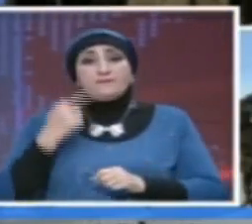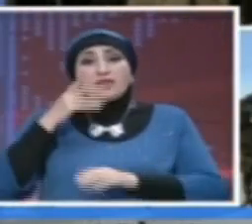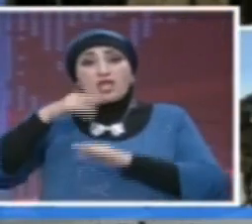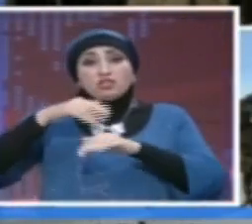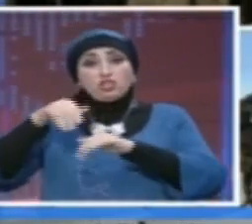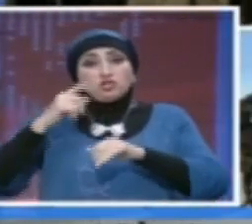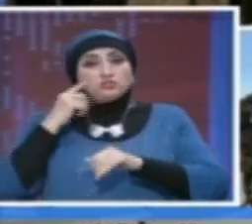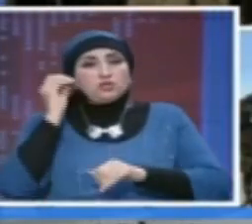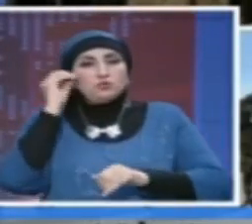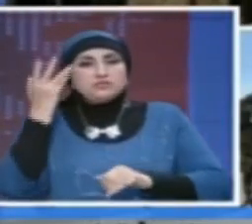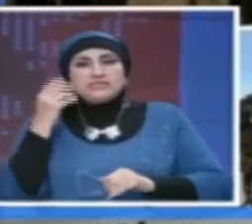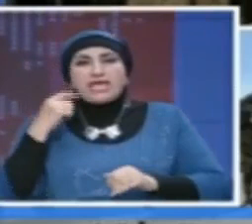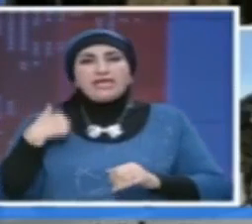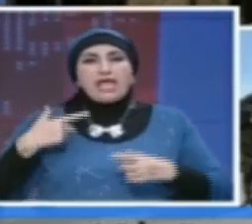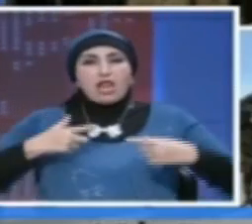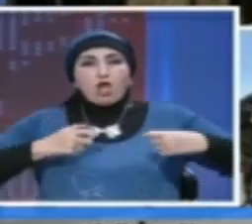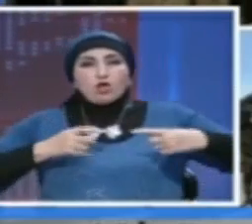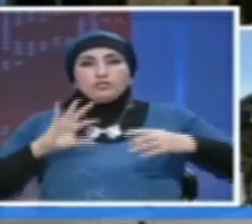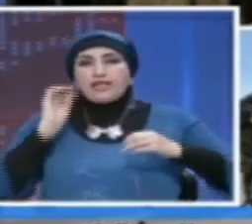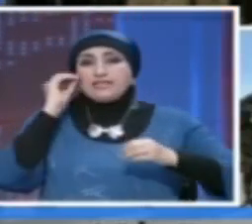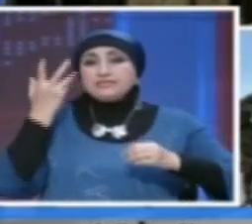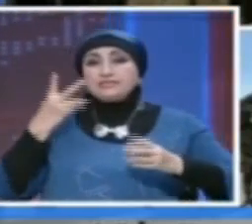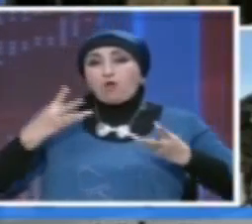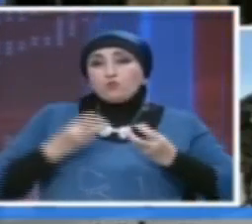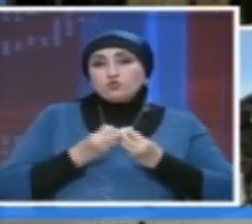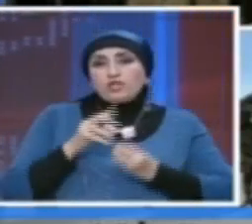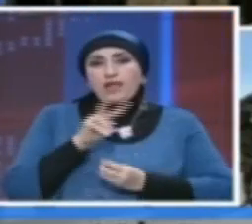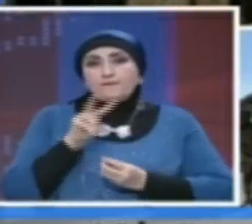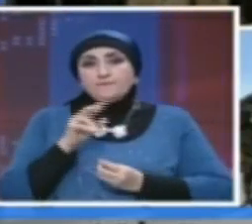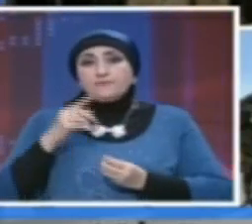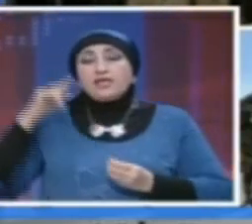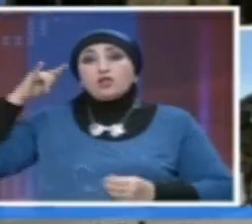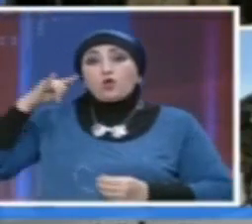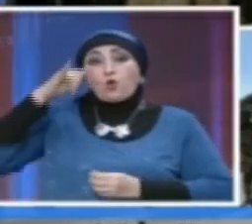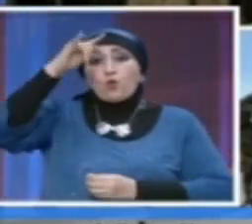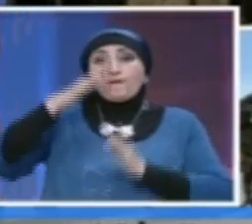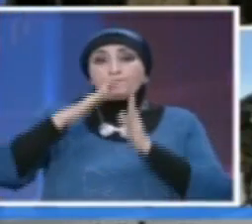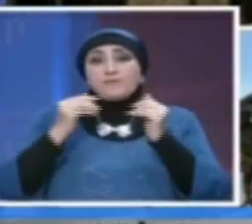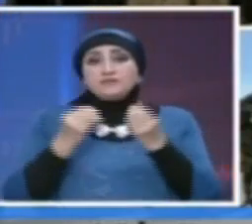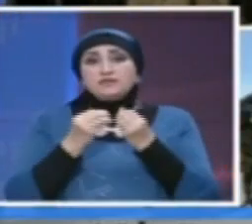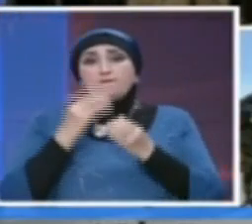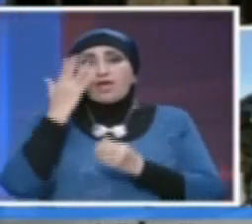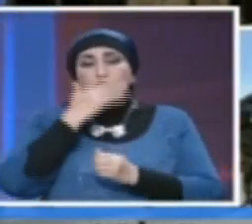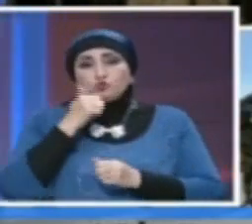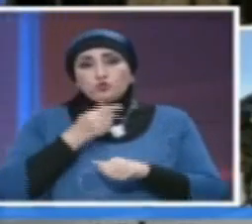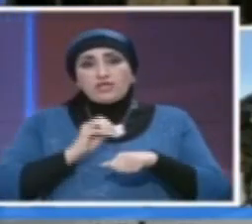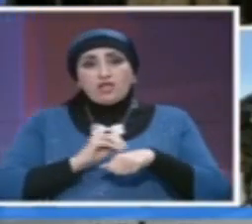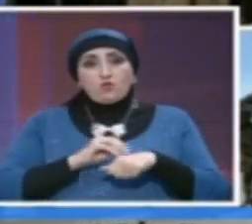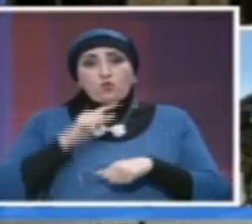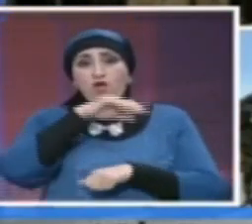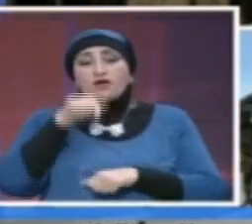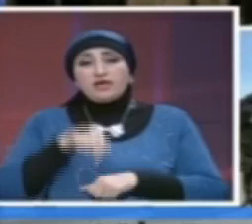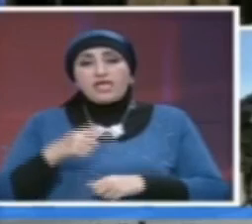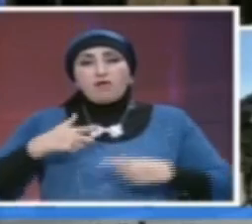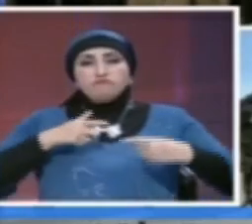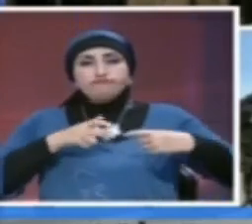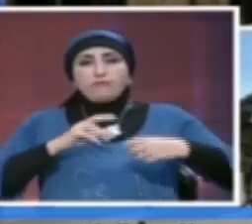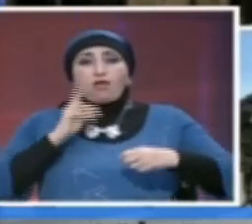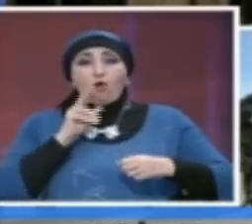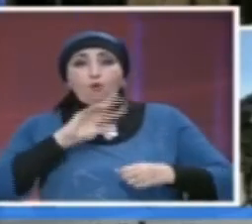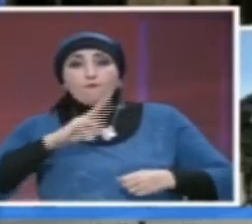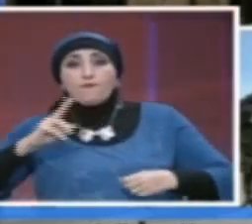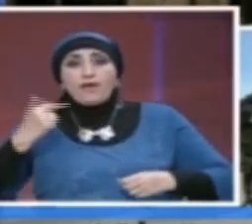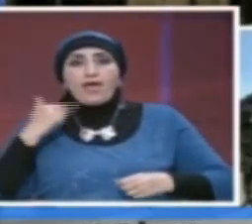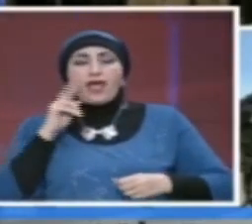الأنشطة والفعاليات، من بينها تخطيط وإدارة أعمال قتال مشتركة بين القوات الجوية المصرية والسودانية،